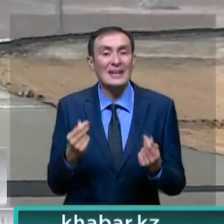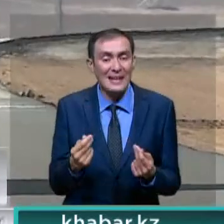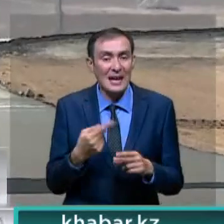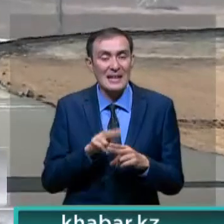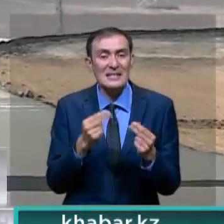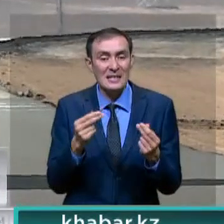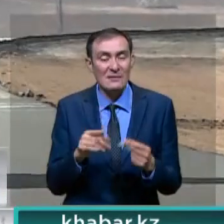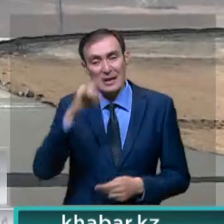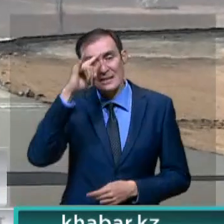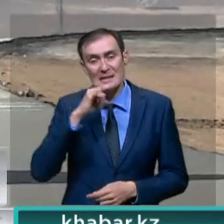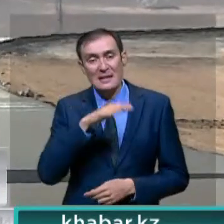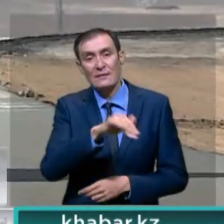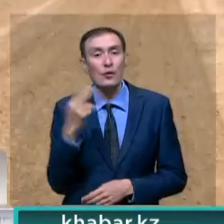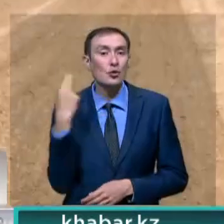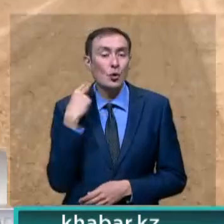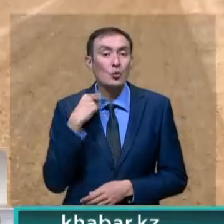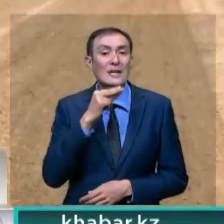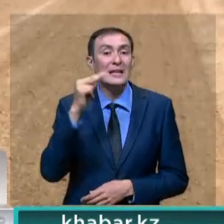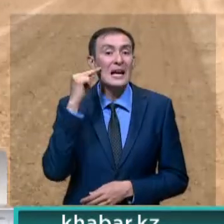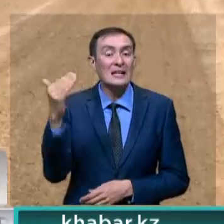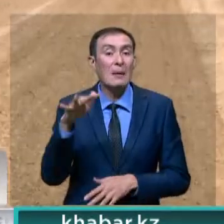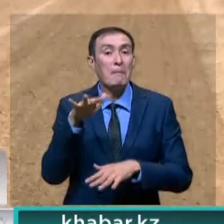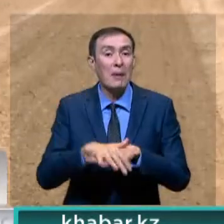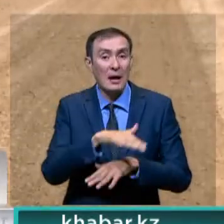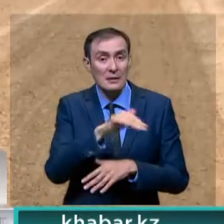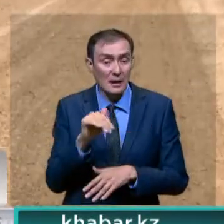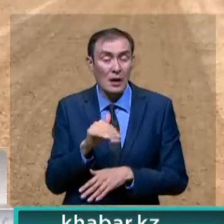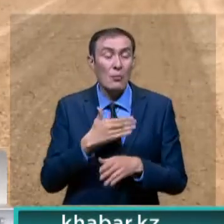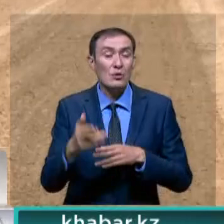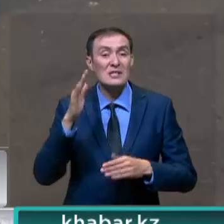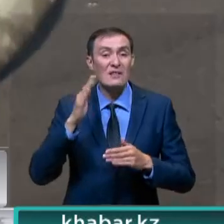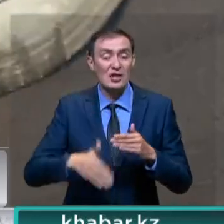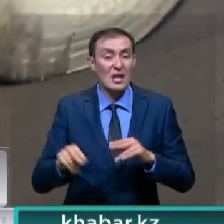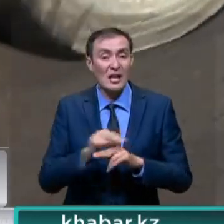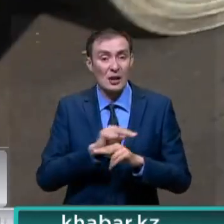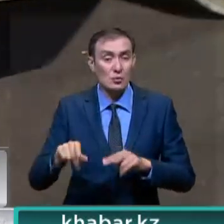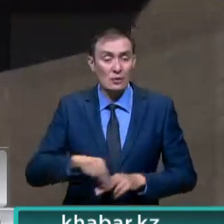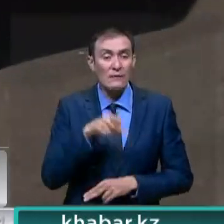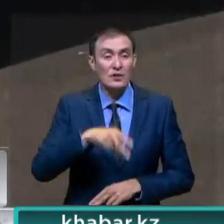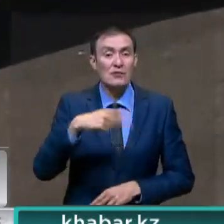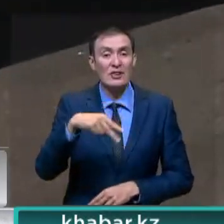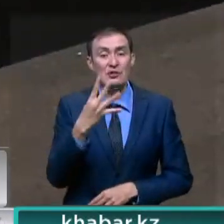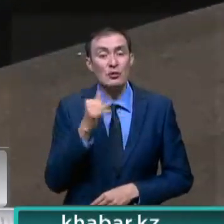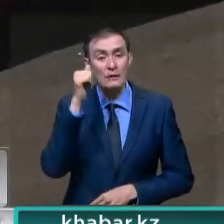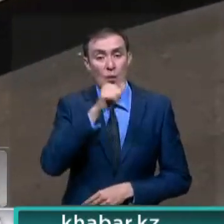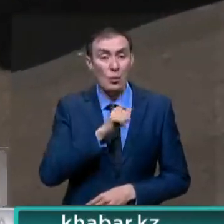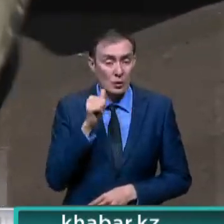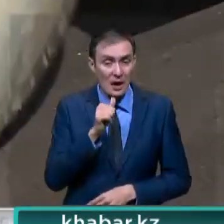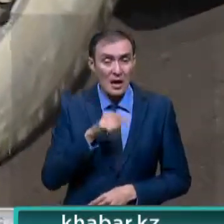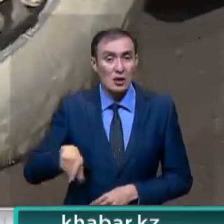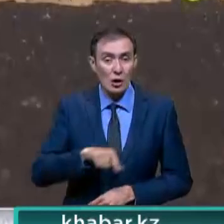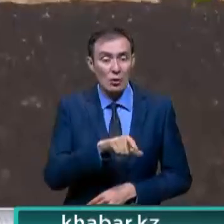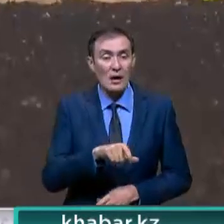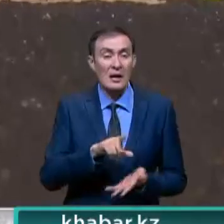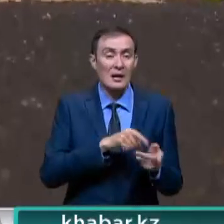Эти средства Казахстан взял в долг у китайского банка. Планируется, что после завершения реконструкции с 2024 года автобан